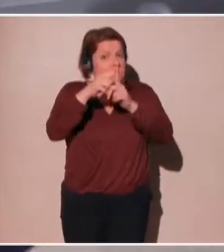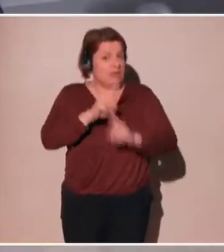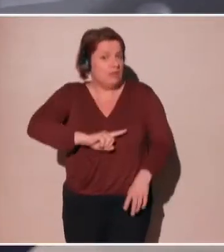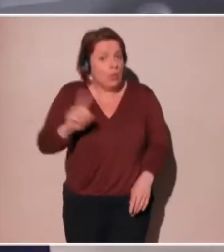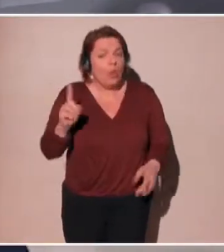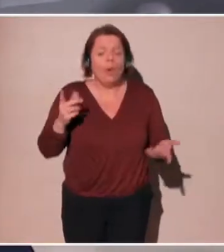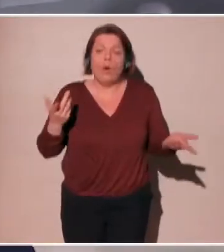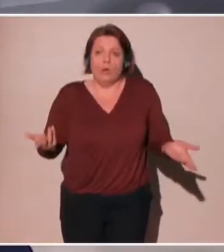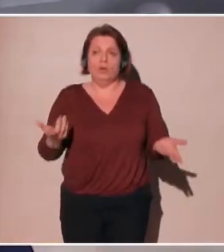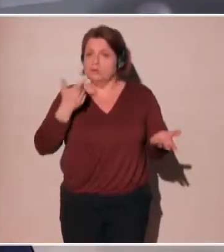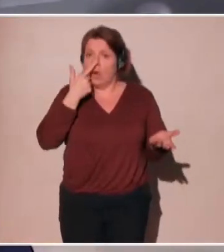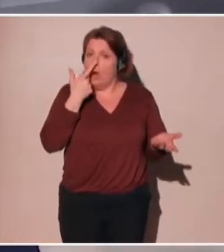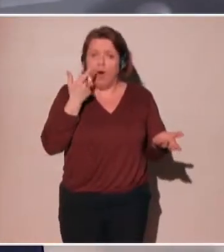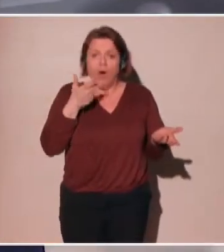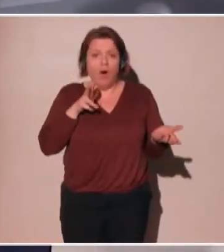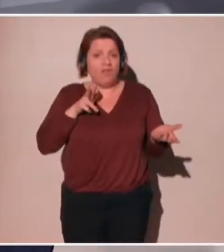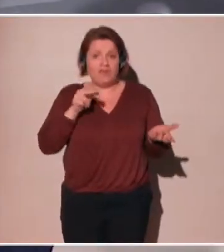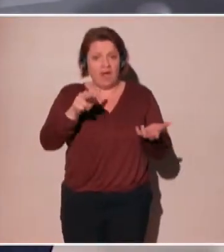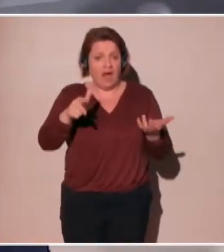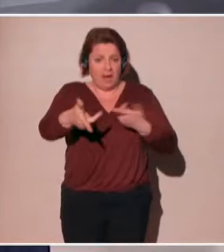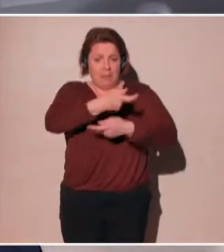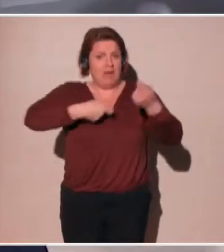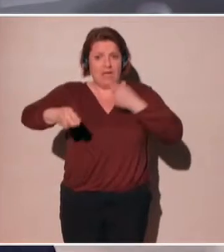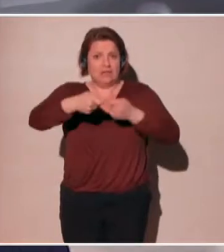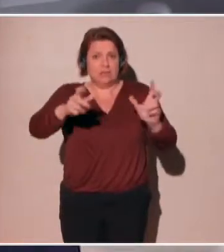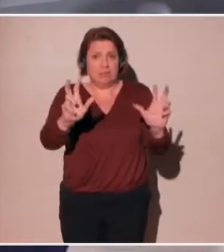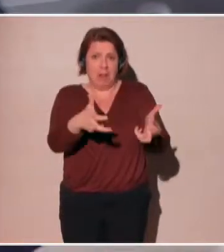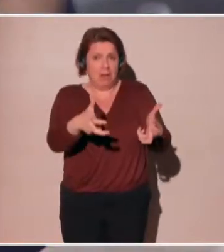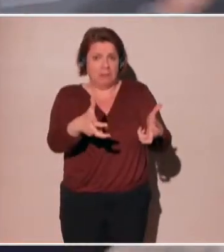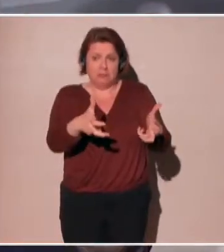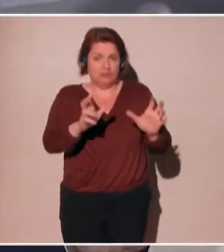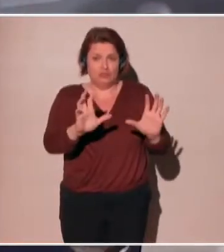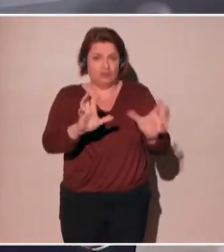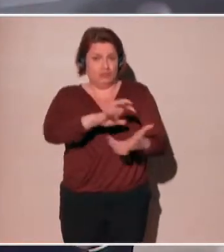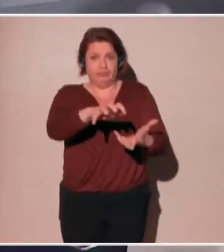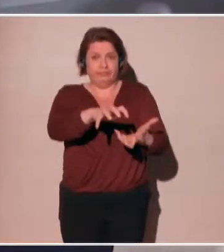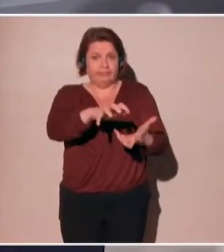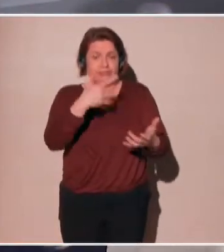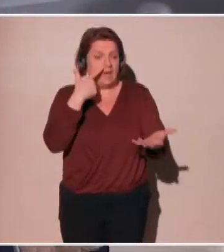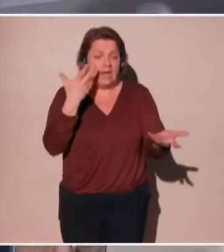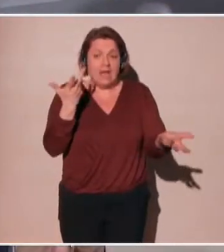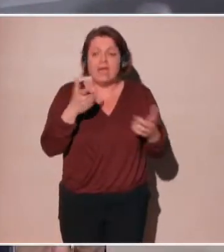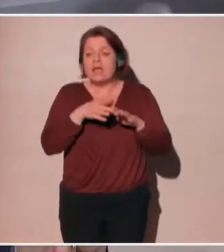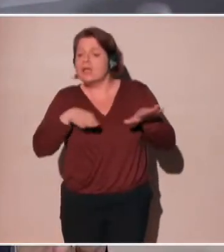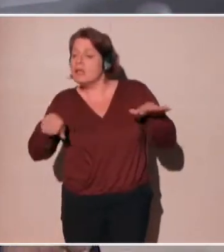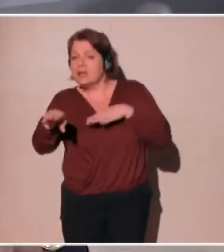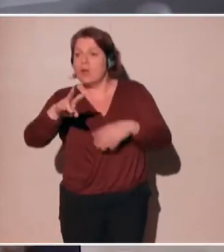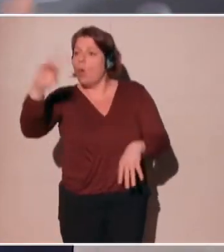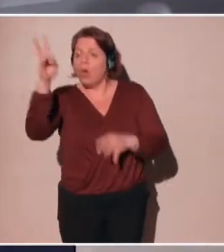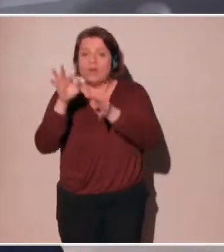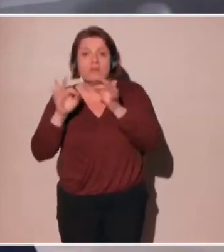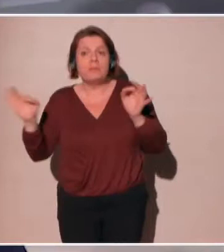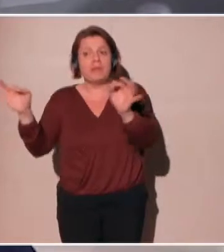on va geler le marché. Tout sera gelé. Et pendant ce temps, d'autres pays, eux,